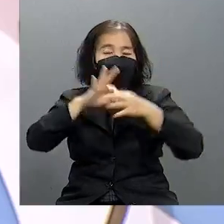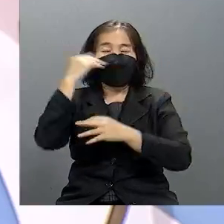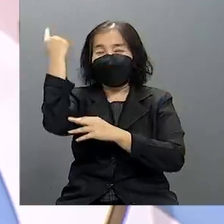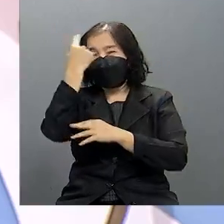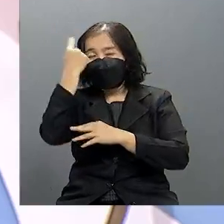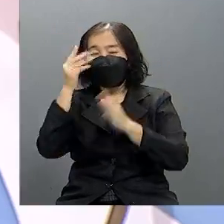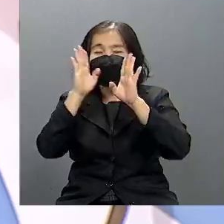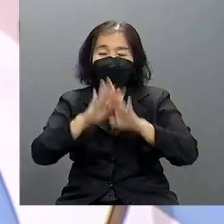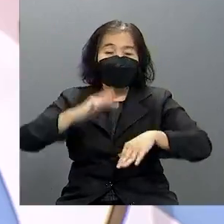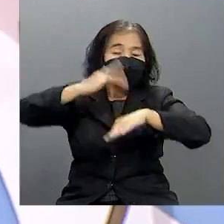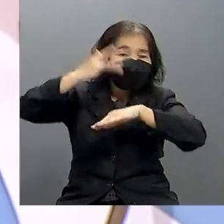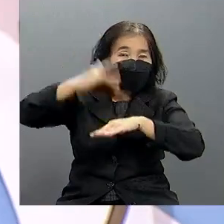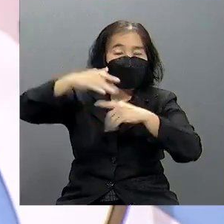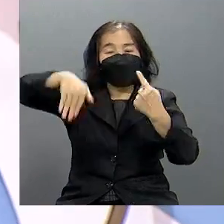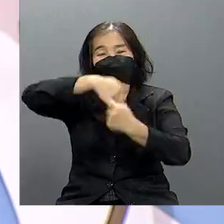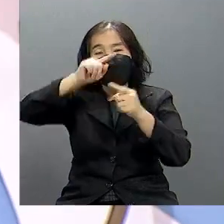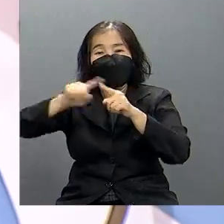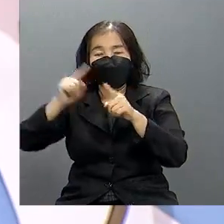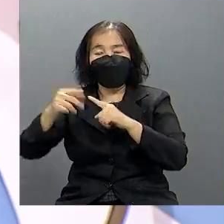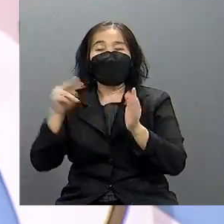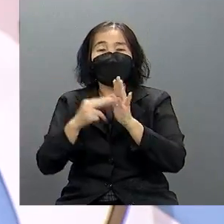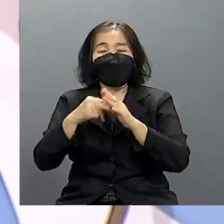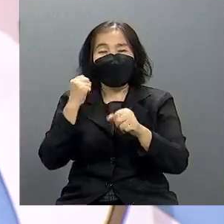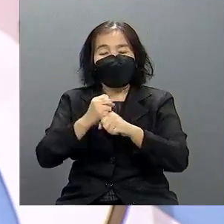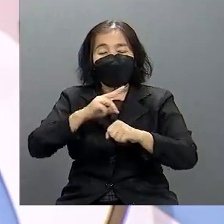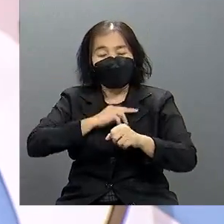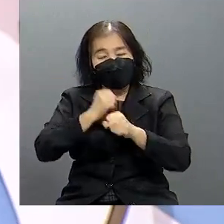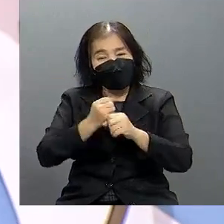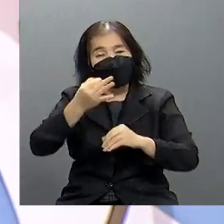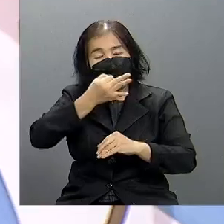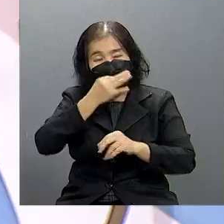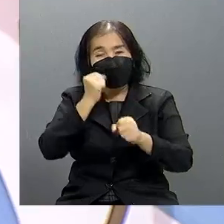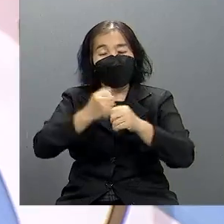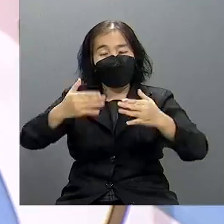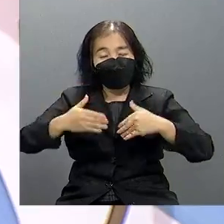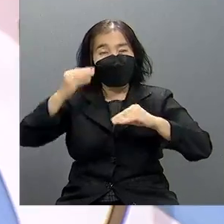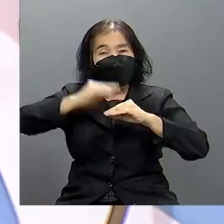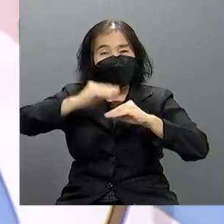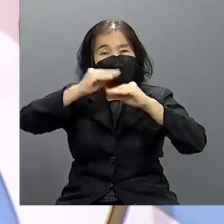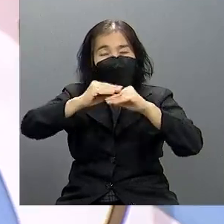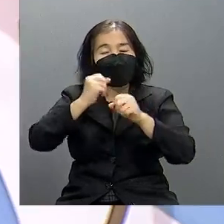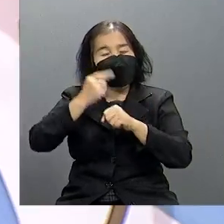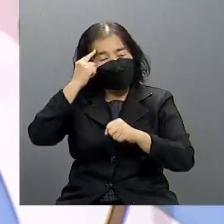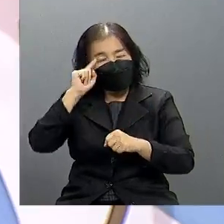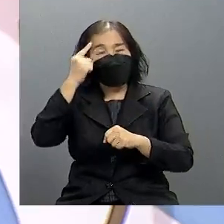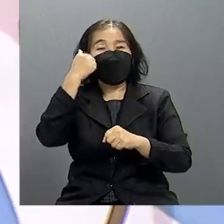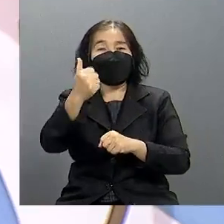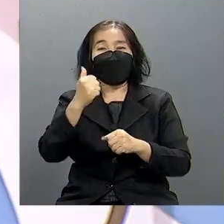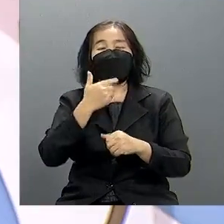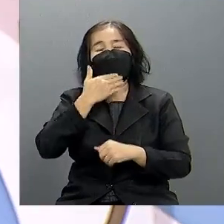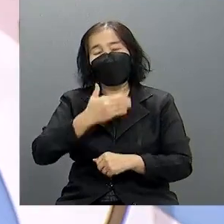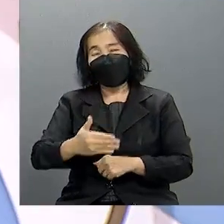ยมมากเท่าไหร่ก็จะเป็นการสร้างงานสร้างอาชีพสร้างรายได้แล้วก็สร้างคุณค่าให้กับคนในชุมชนอย่างยั่งยืนค่ะ